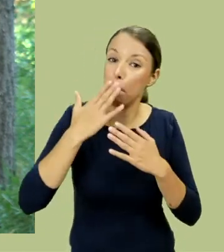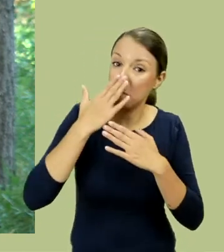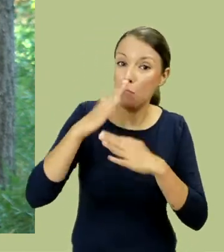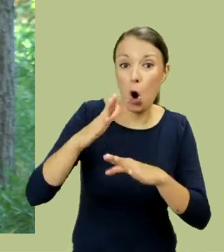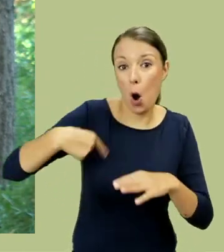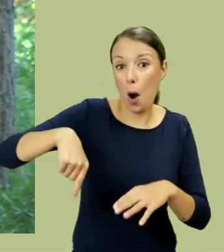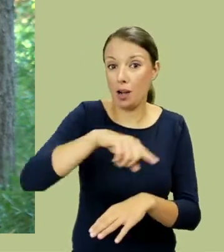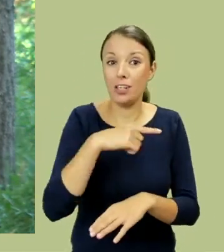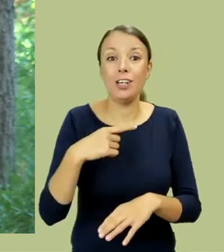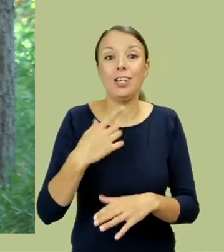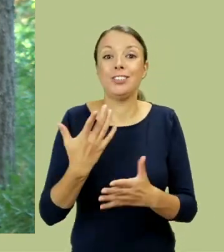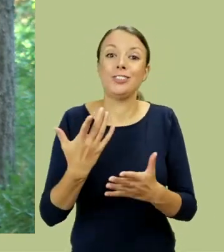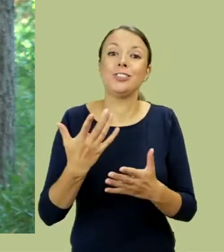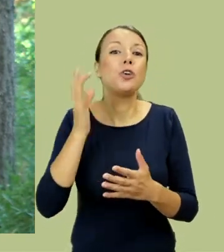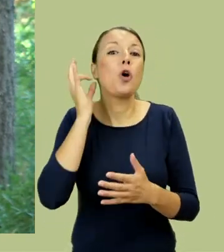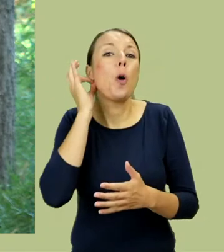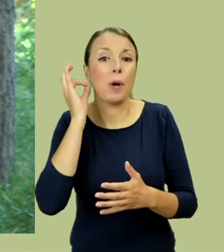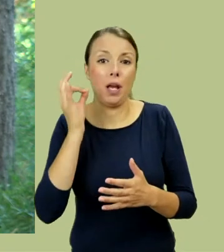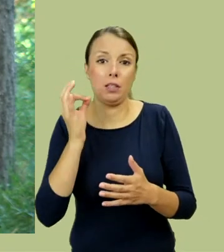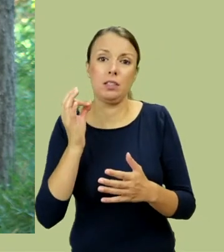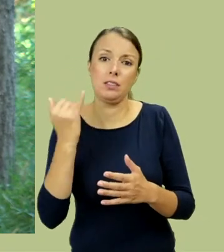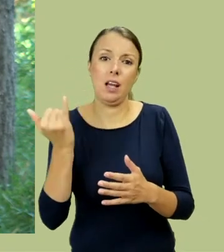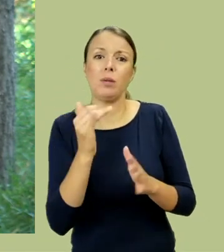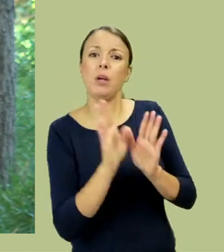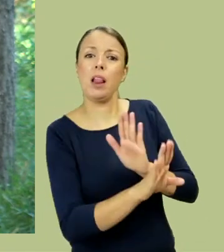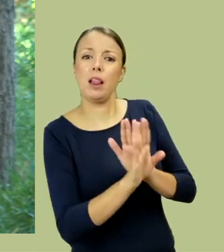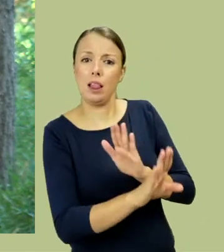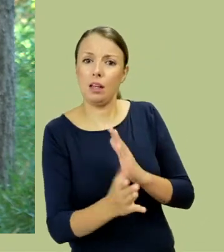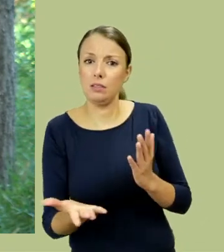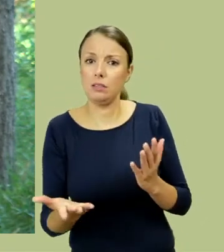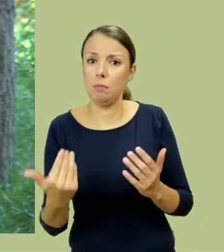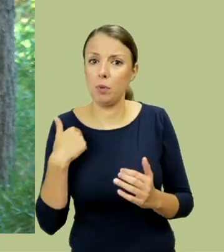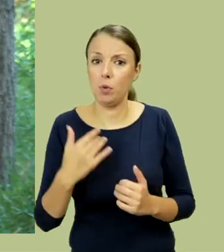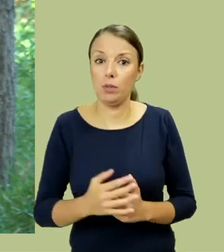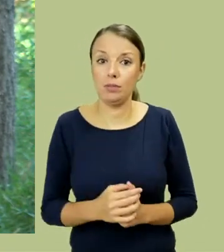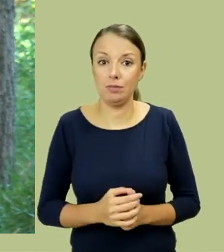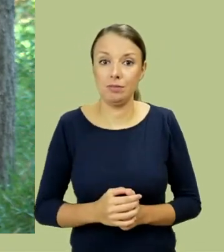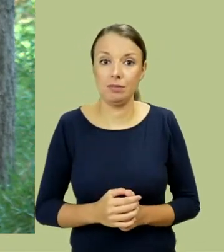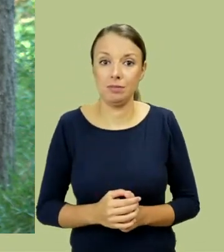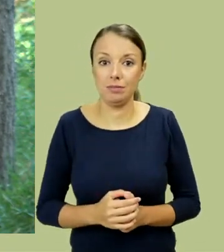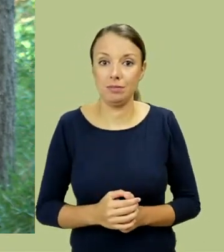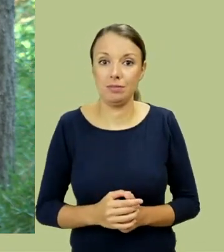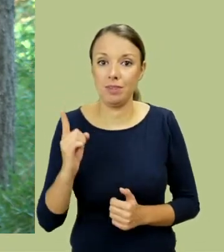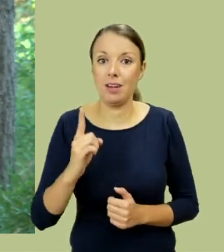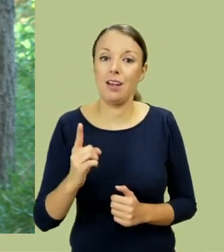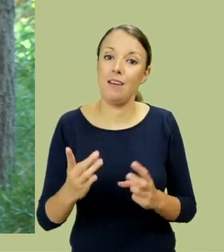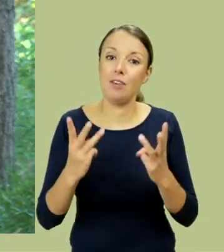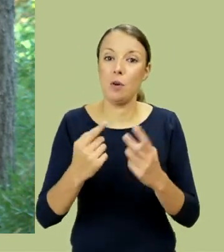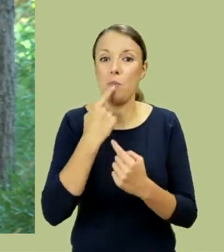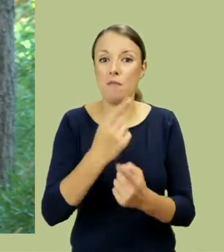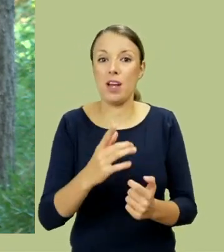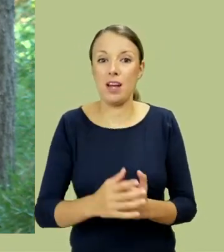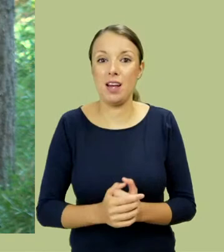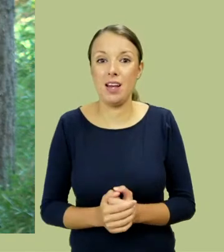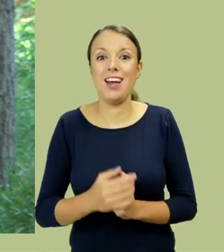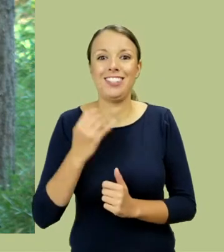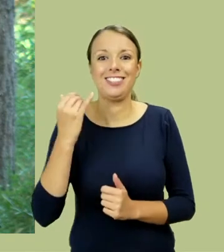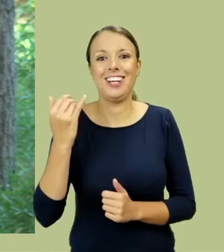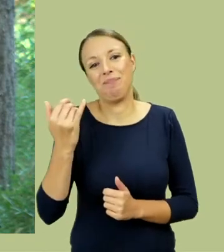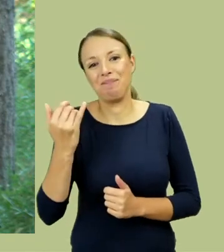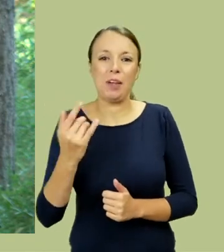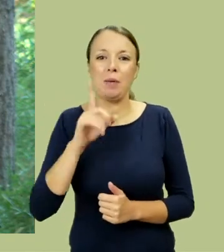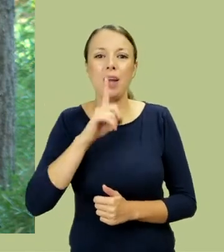ale aczkolwiek do pewnego stopnia słuszne jest powiedzenie, że za każdym sukcesem mężczyzny stoi kobieta